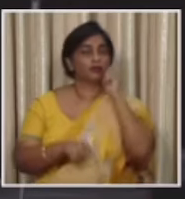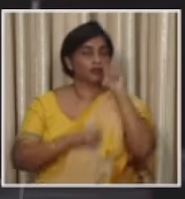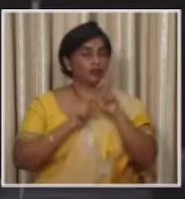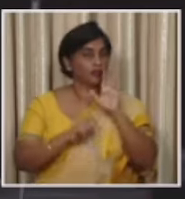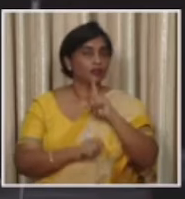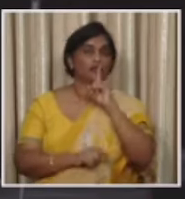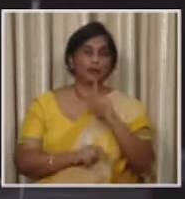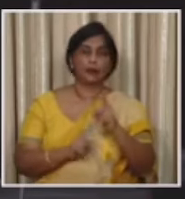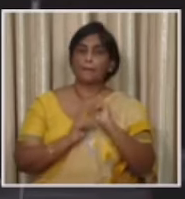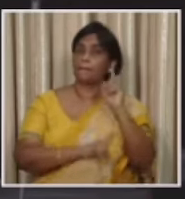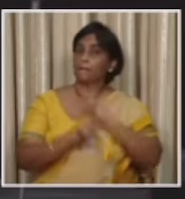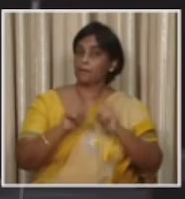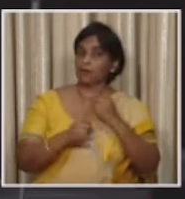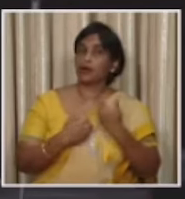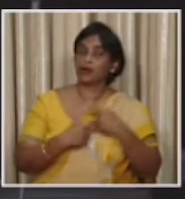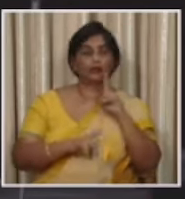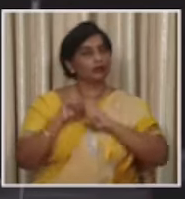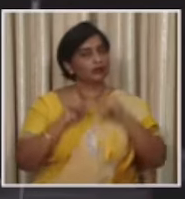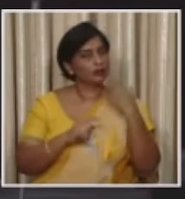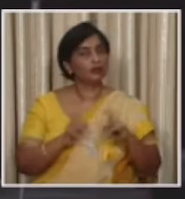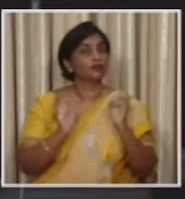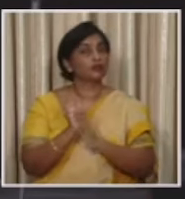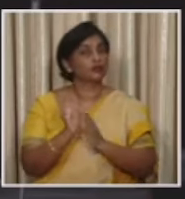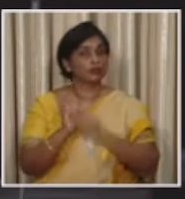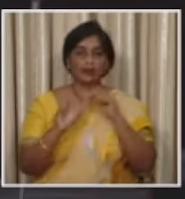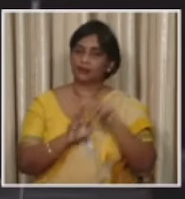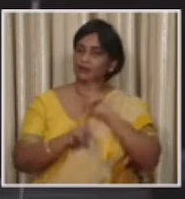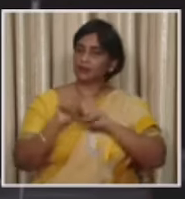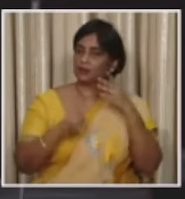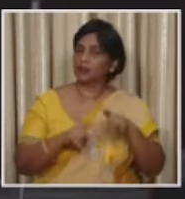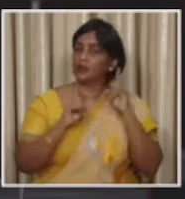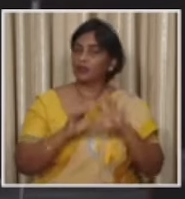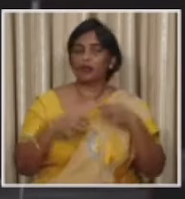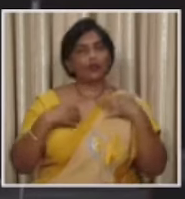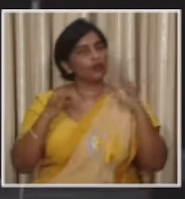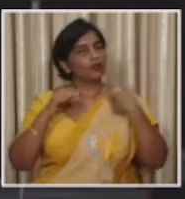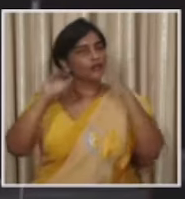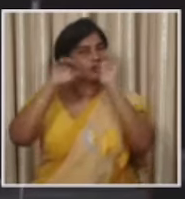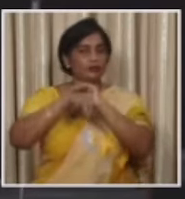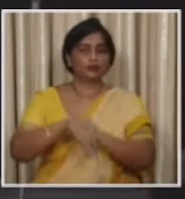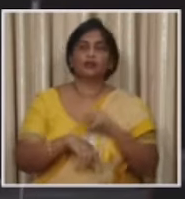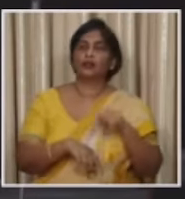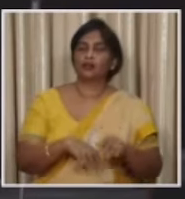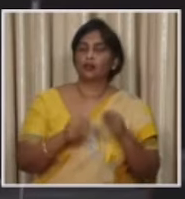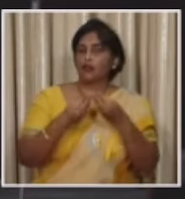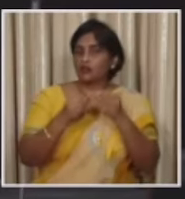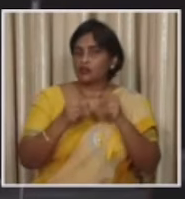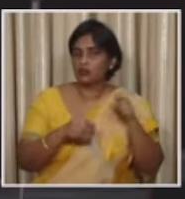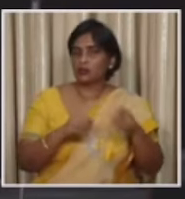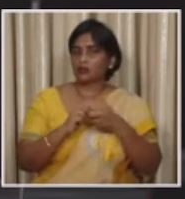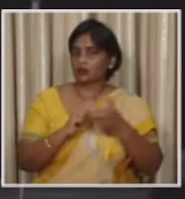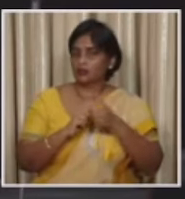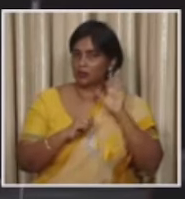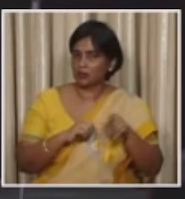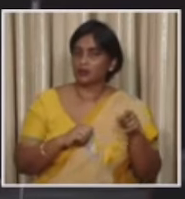මහජනතාව කිව්වා, මේ පාර්ලිමේන්තුවේ අපි කතා කරා, කමිටුවල කතා කරා. ඒ දුර්වලතා හඳුනාගෙන මේ මුදුකාංගයේත් ඇති වෙලා තිබ්බ